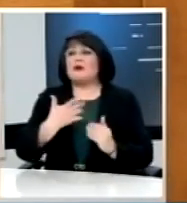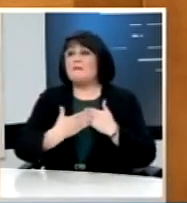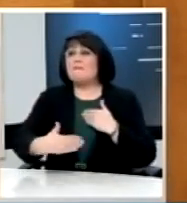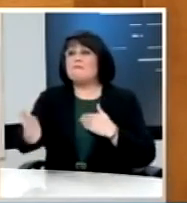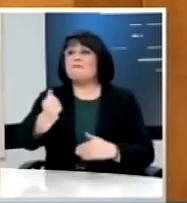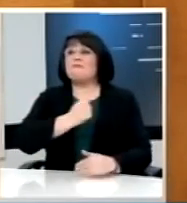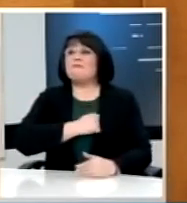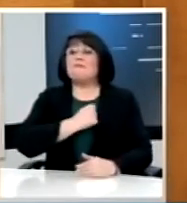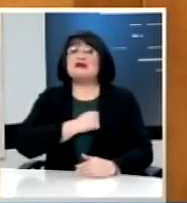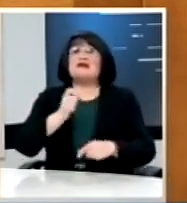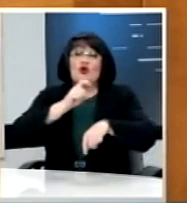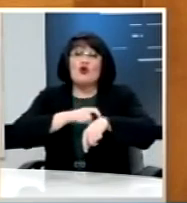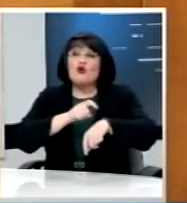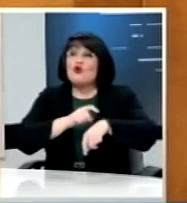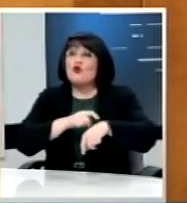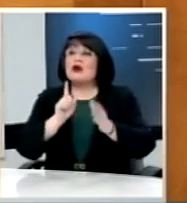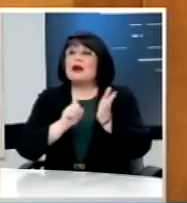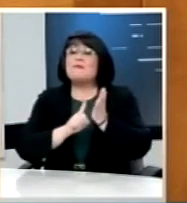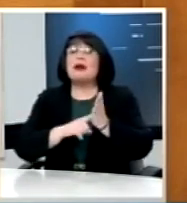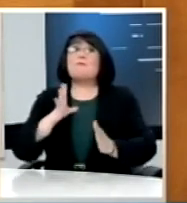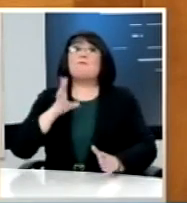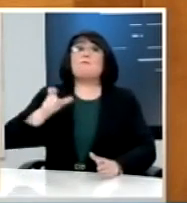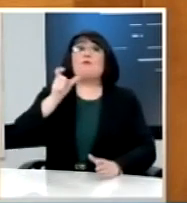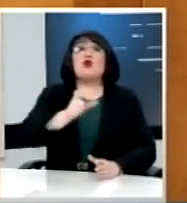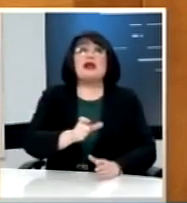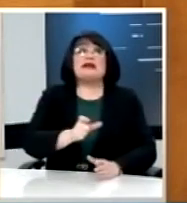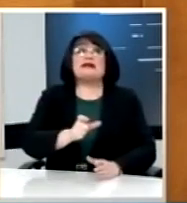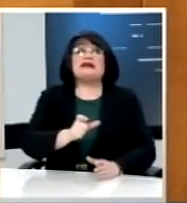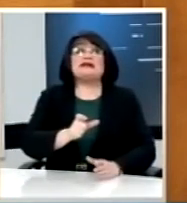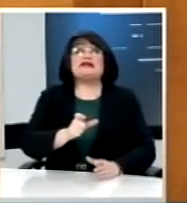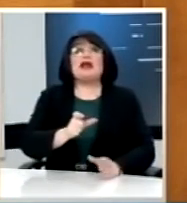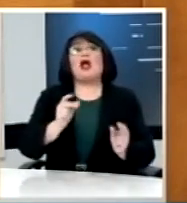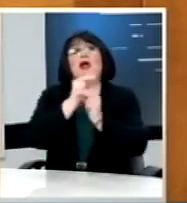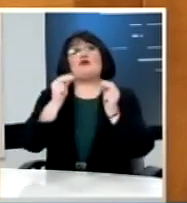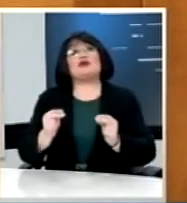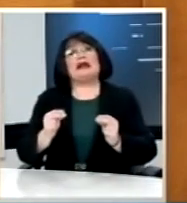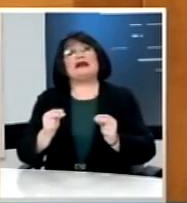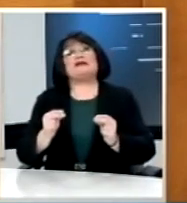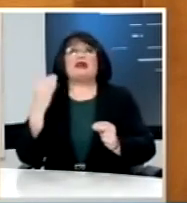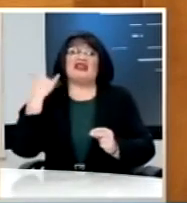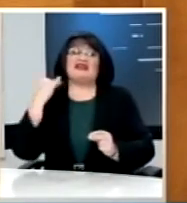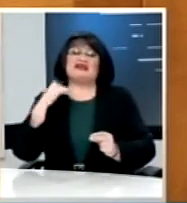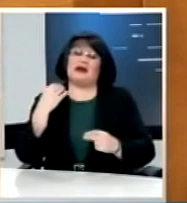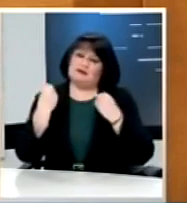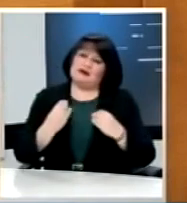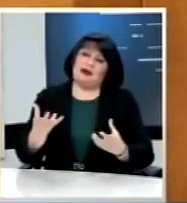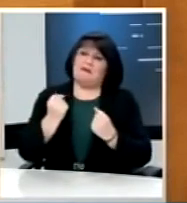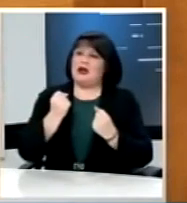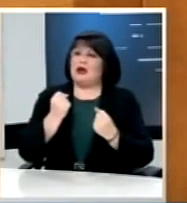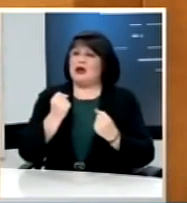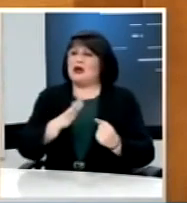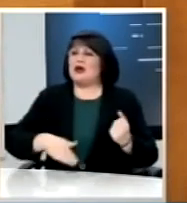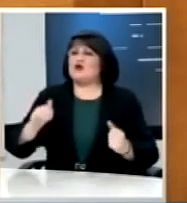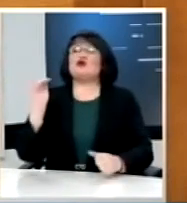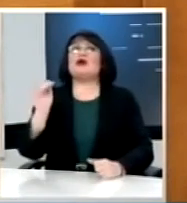περίοδο που πιστεύουμε ότι ήρθε πλέον η ώρα οι πολίτες να θρέψουν τους καρπούς των θυσιών τους. Στον